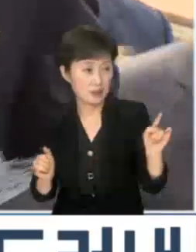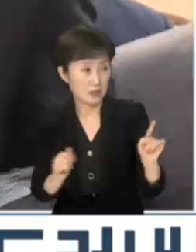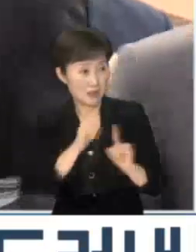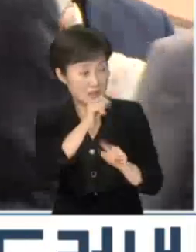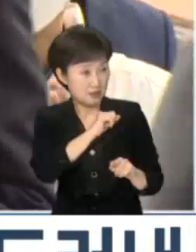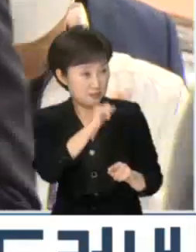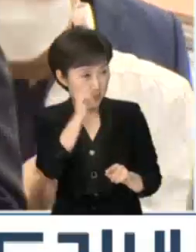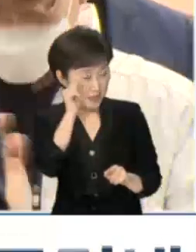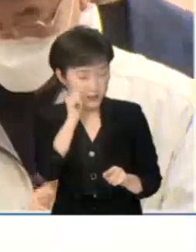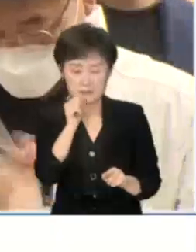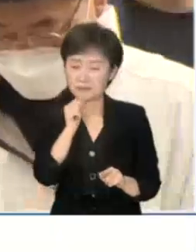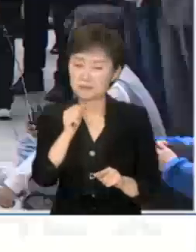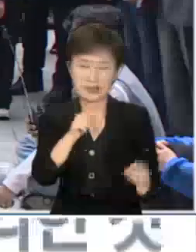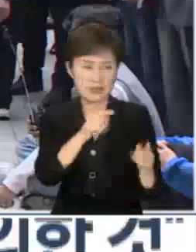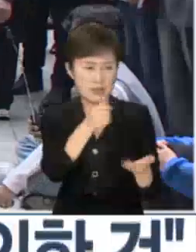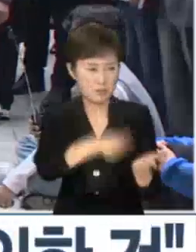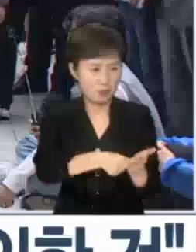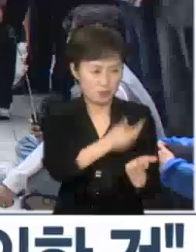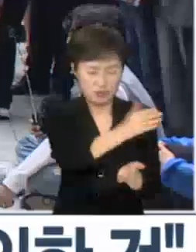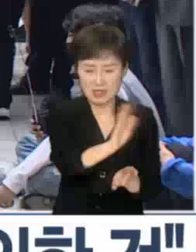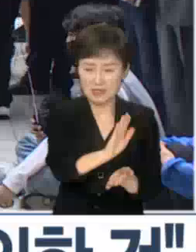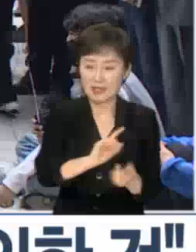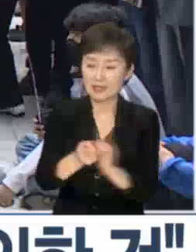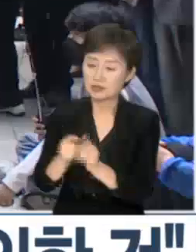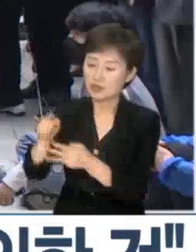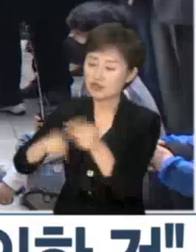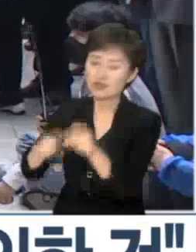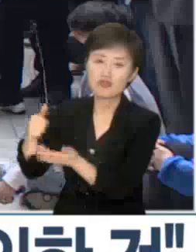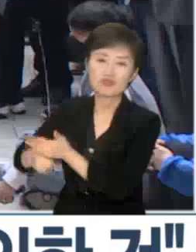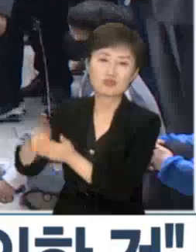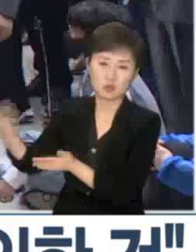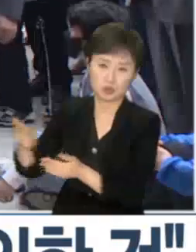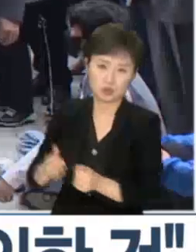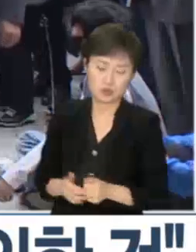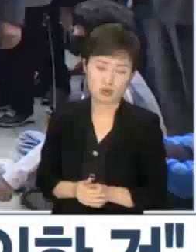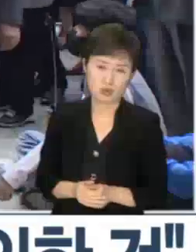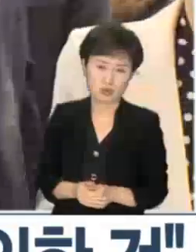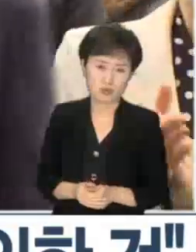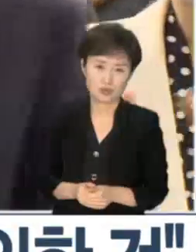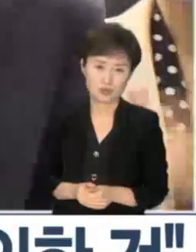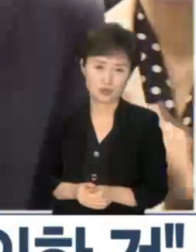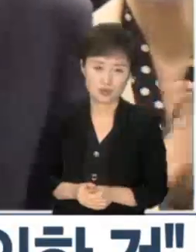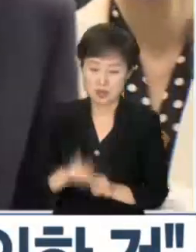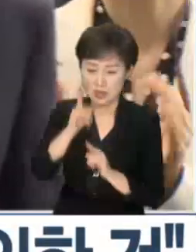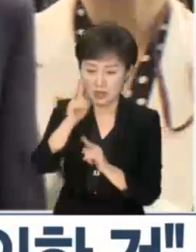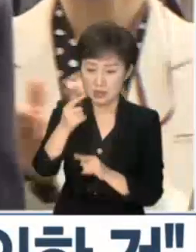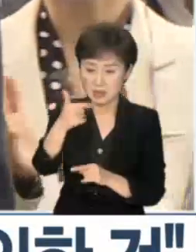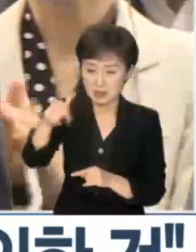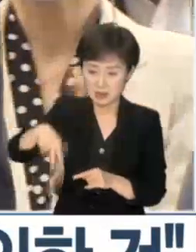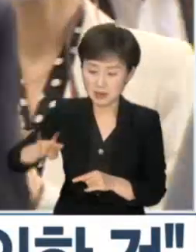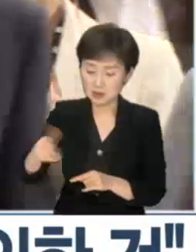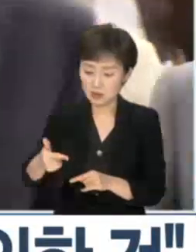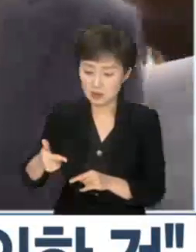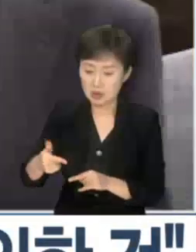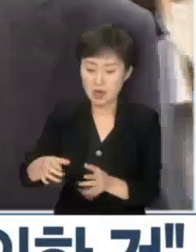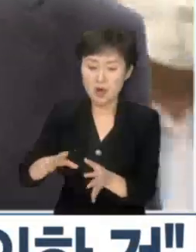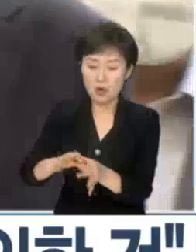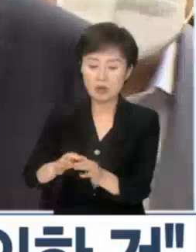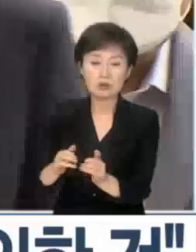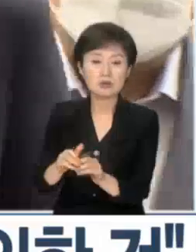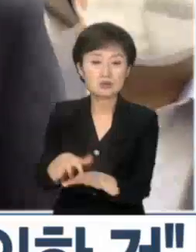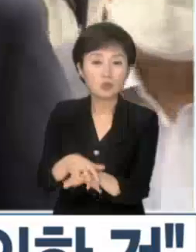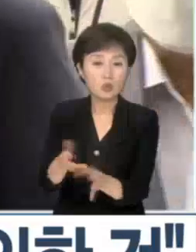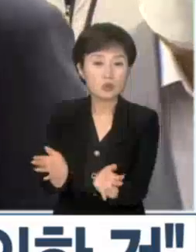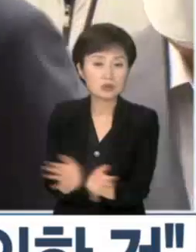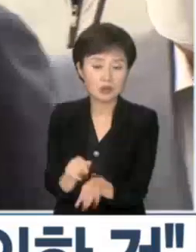캠프로 온 사람들이 있습니다. 이분들이 아직 지금 당으로 못 돌아가, 민주당으로 돌아가지 않고 우리 지금 당에서 체류하고 있는 상태는 상당